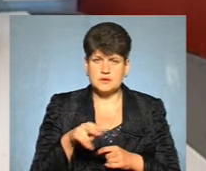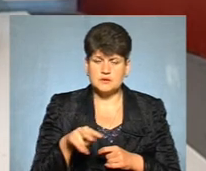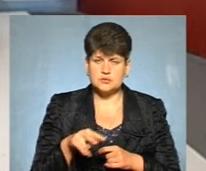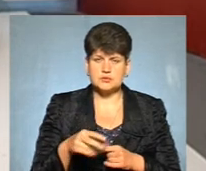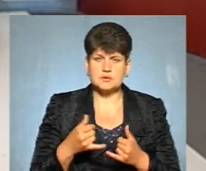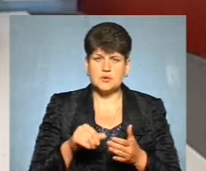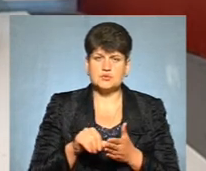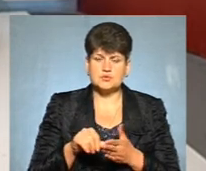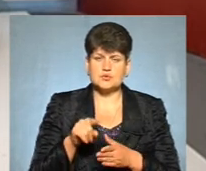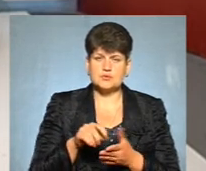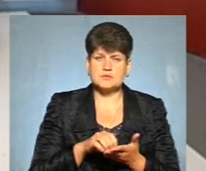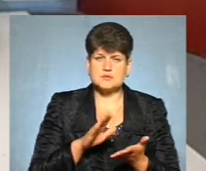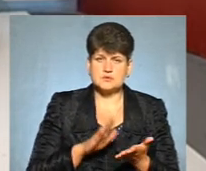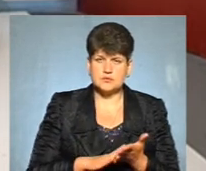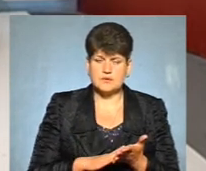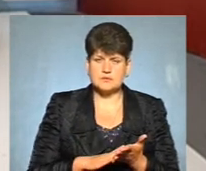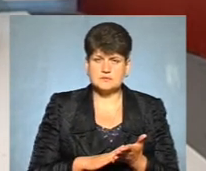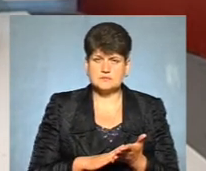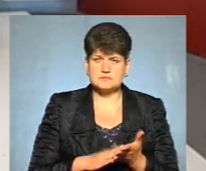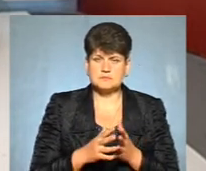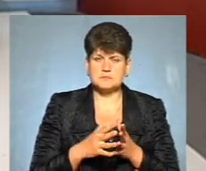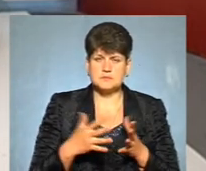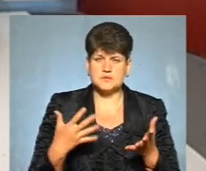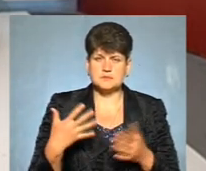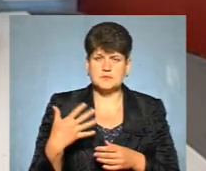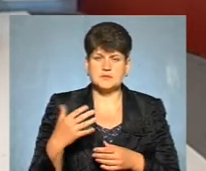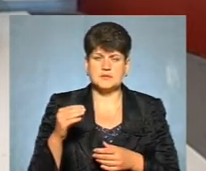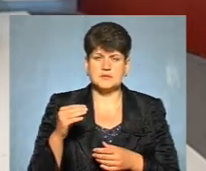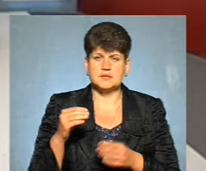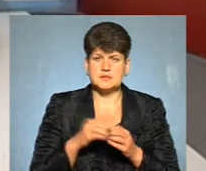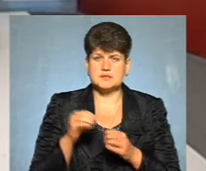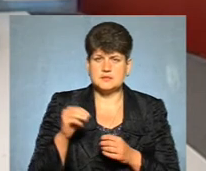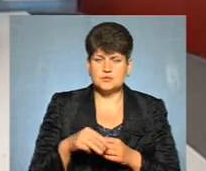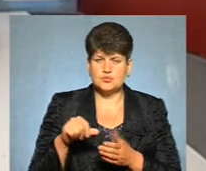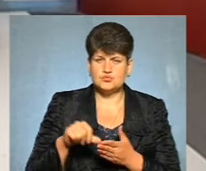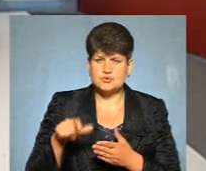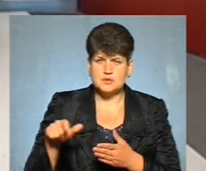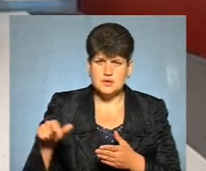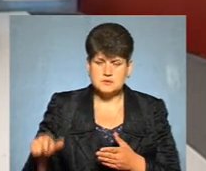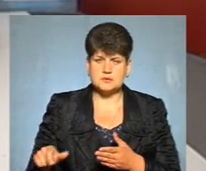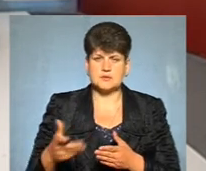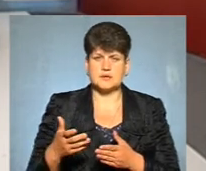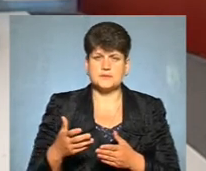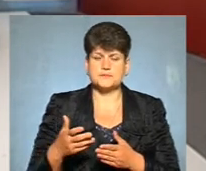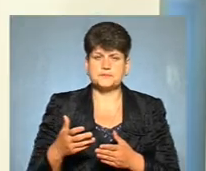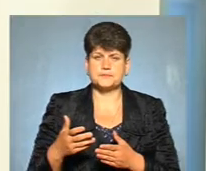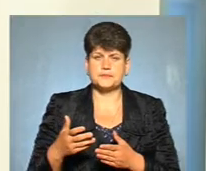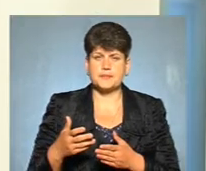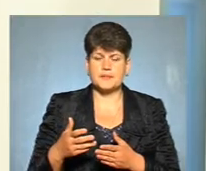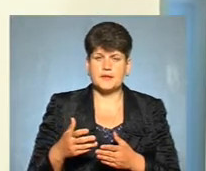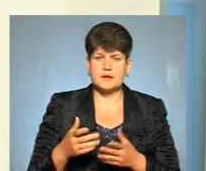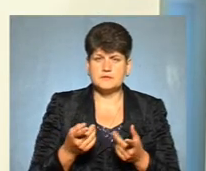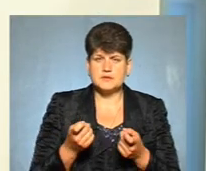Для участі в ньому зареєструвалося понад 10 тисяч учасників. Ми створили 43 пункти тестування.